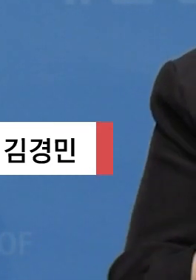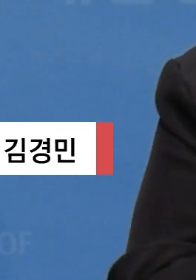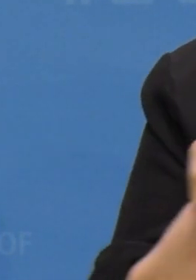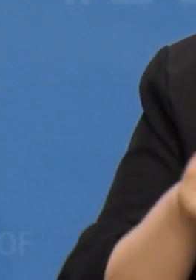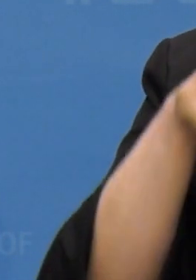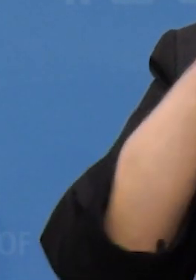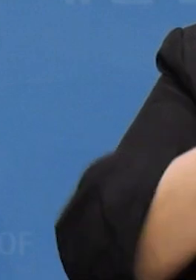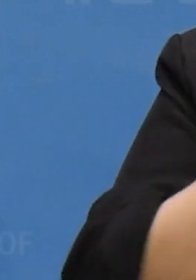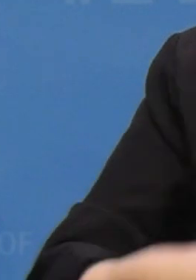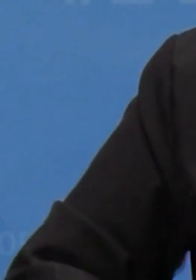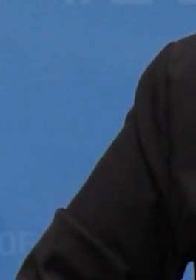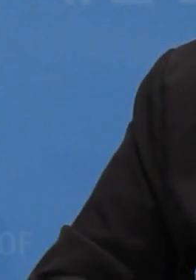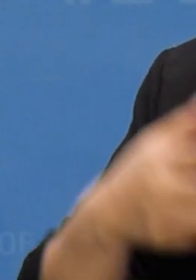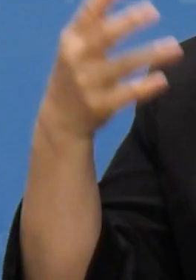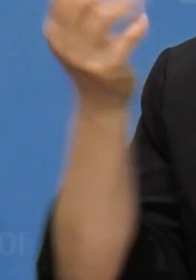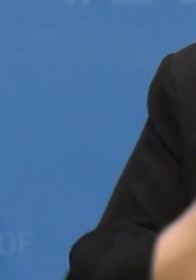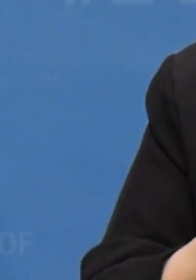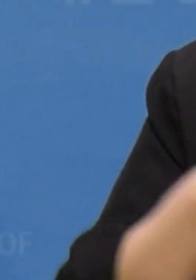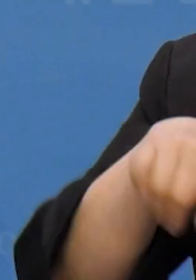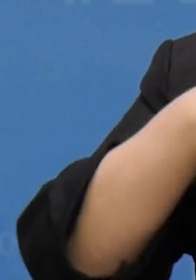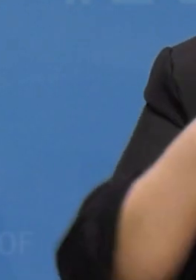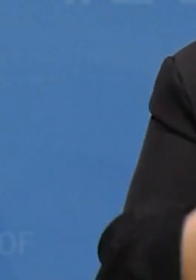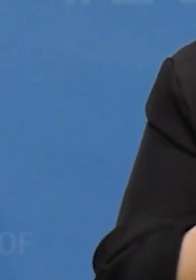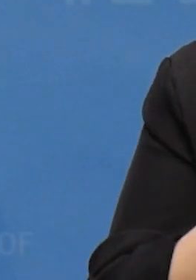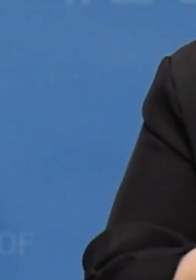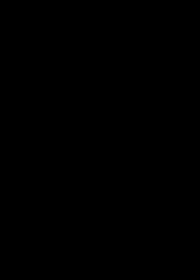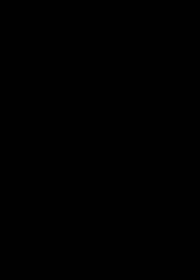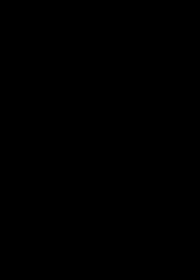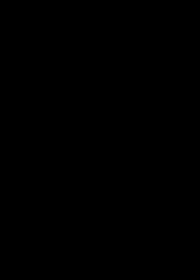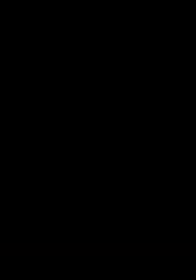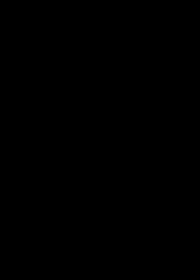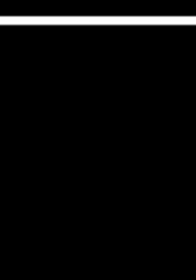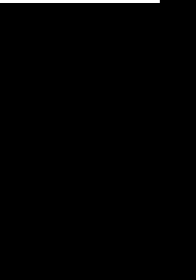양심을 지키는 정치를 하시기 바랍니다